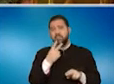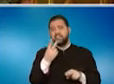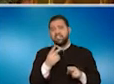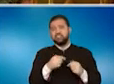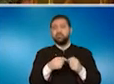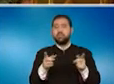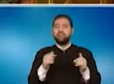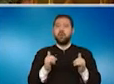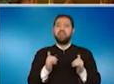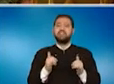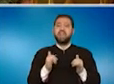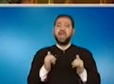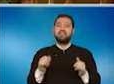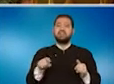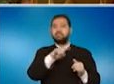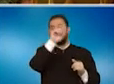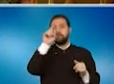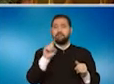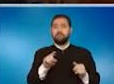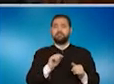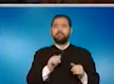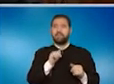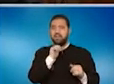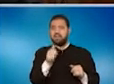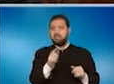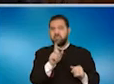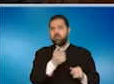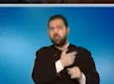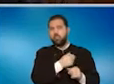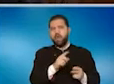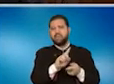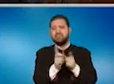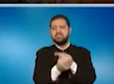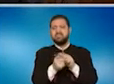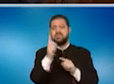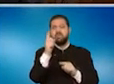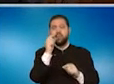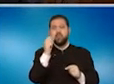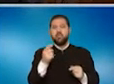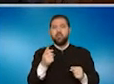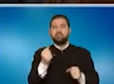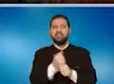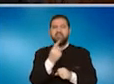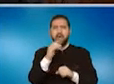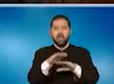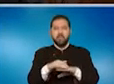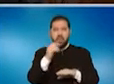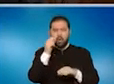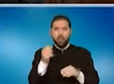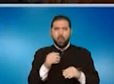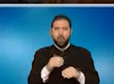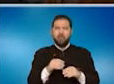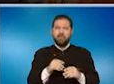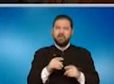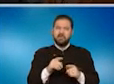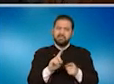autentică, ce va naște adevărat o viață curată? Nimic nu poate să schimbe un om, nimic nu poate să-l aducă pe om în stare de umilință